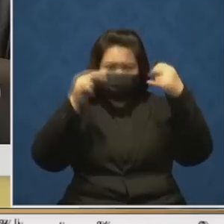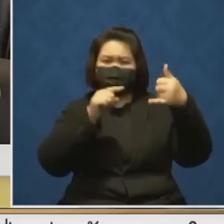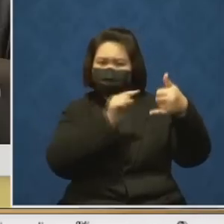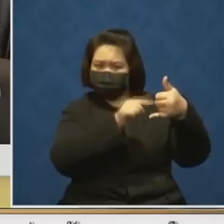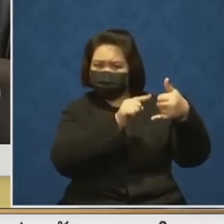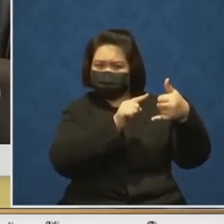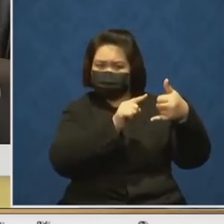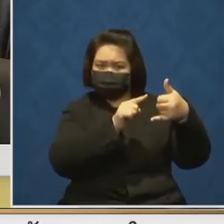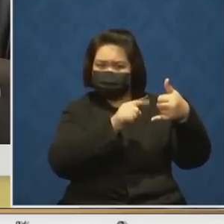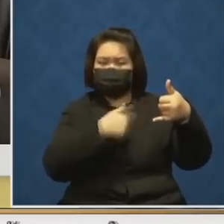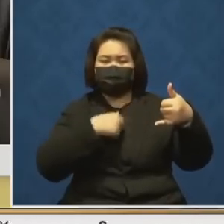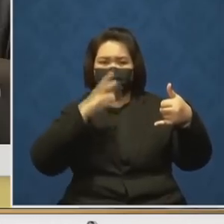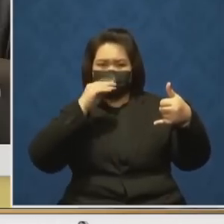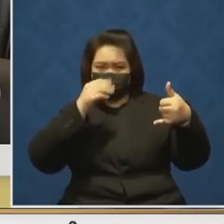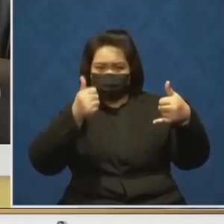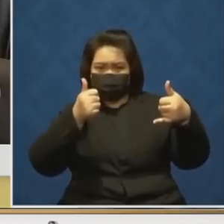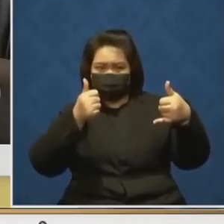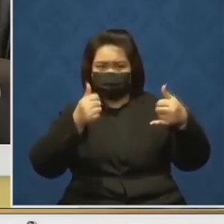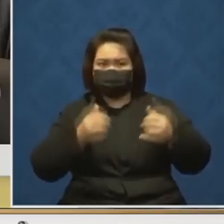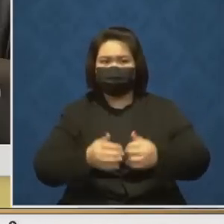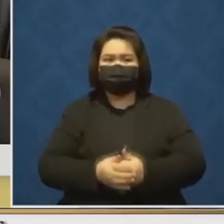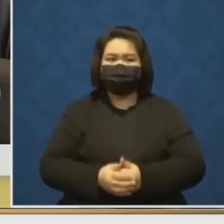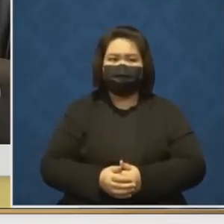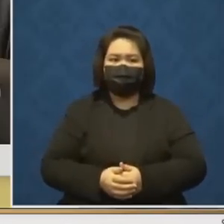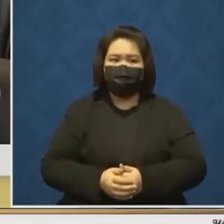หานะคะดฉันมสทธธธพูดค่ะ